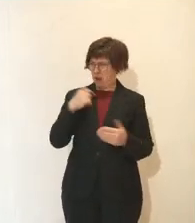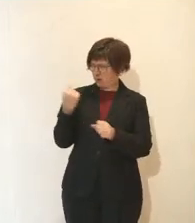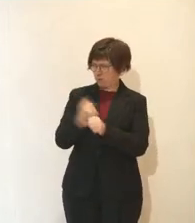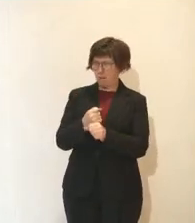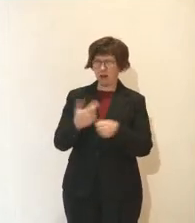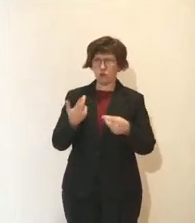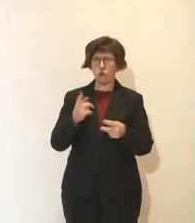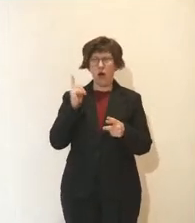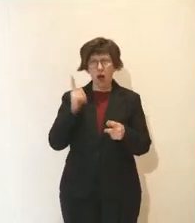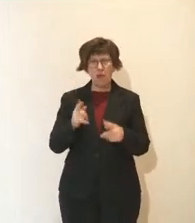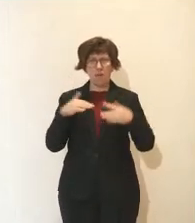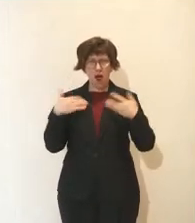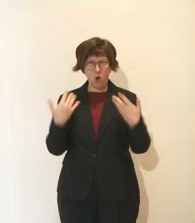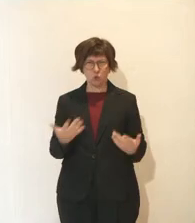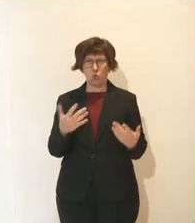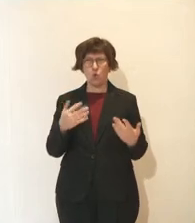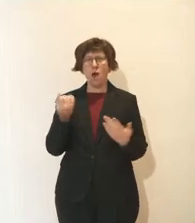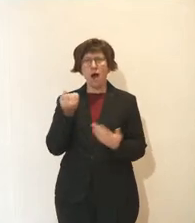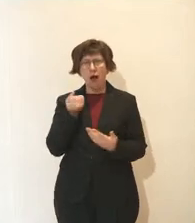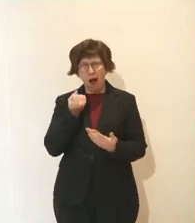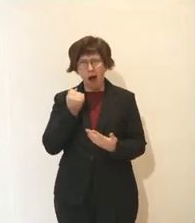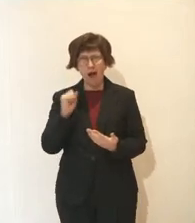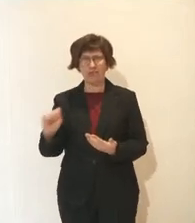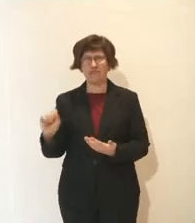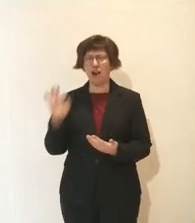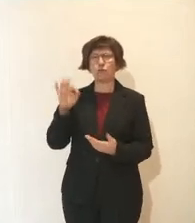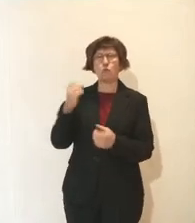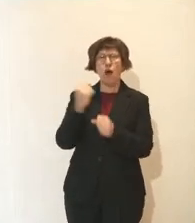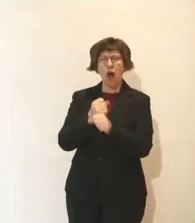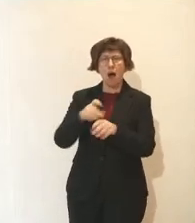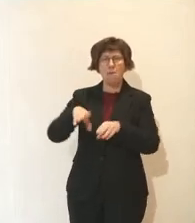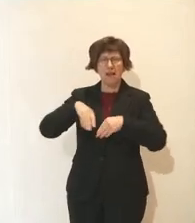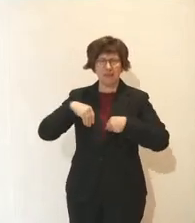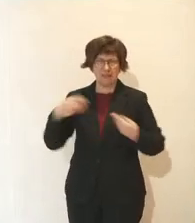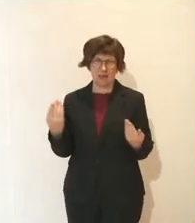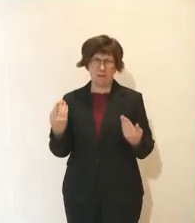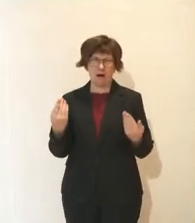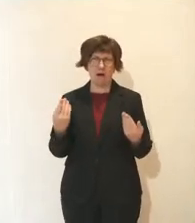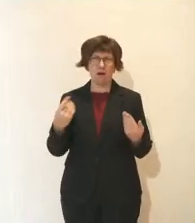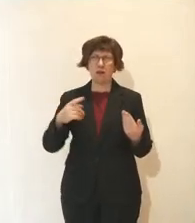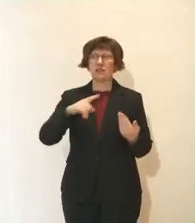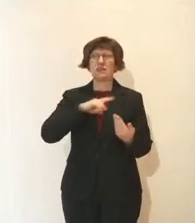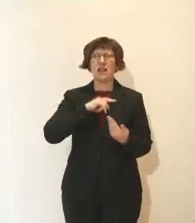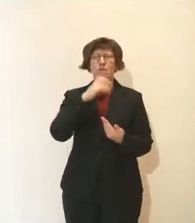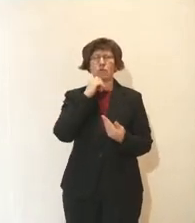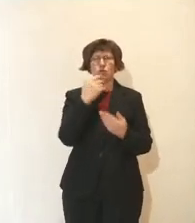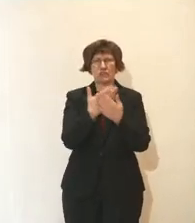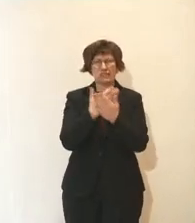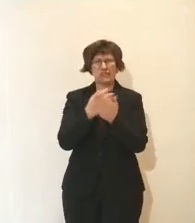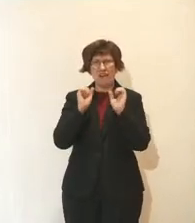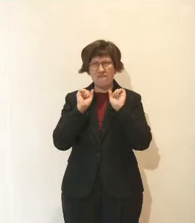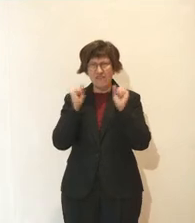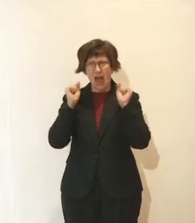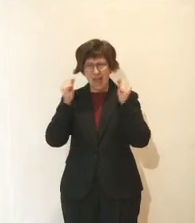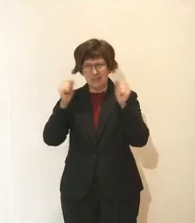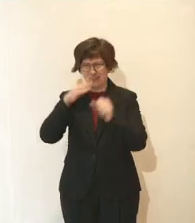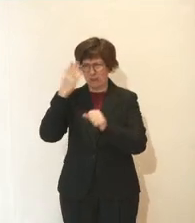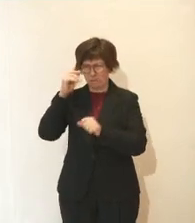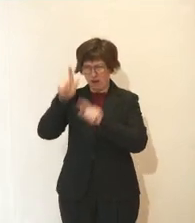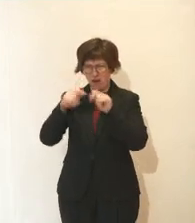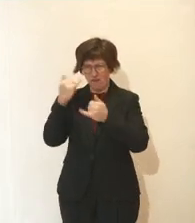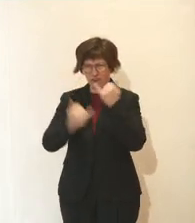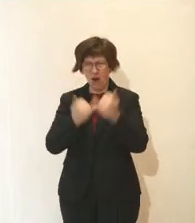immer auch dass ein anwalt für arbeitnehmerinnen und arbeitnehmer ich möchte dass diese fleißigen männer und frauen